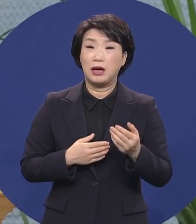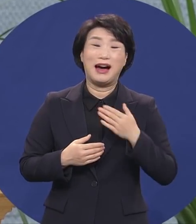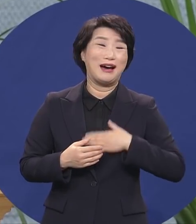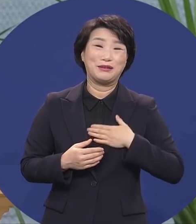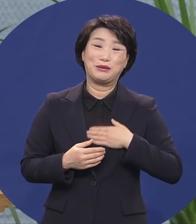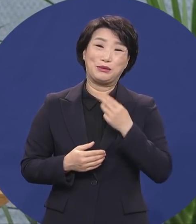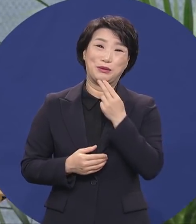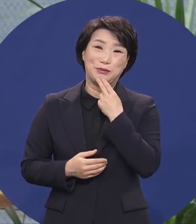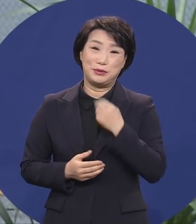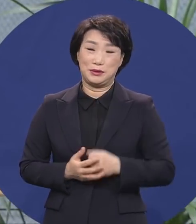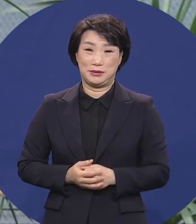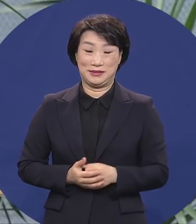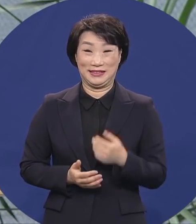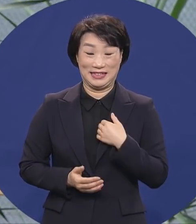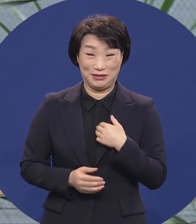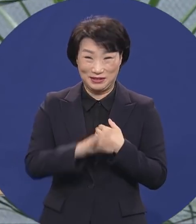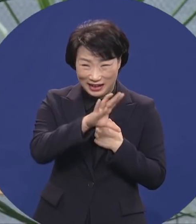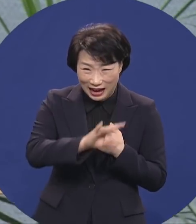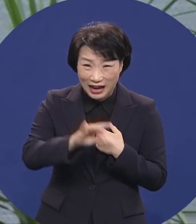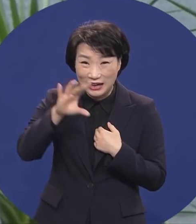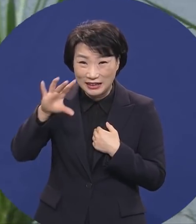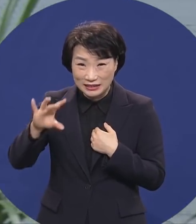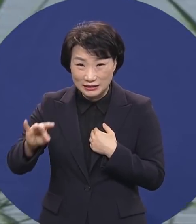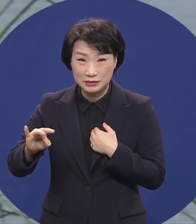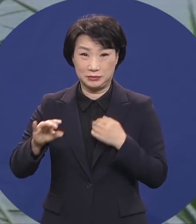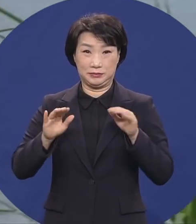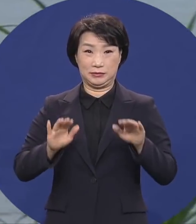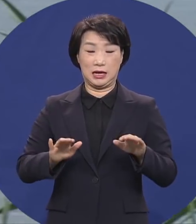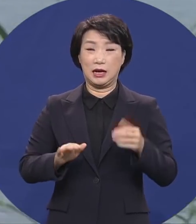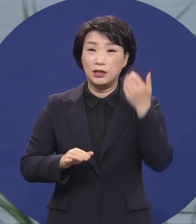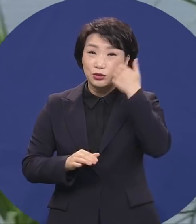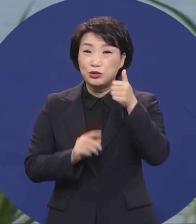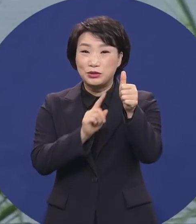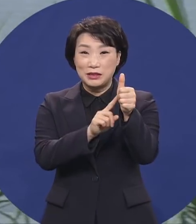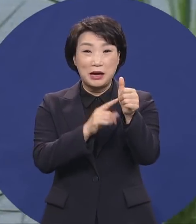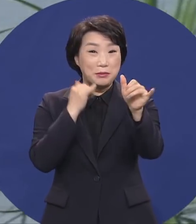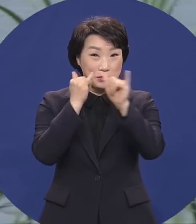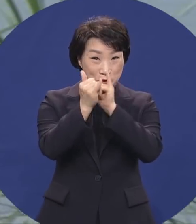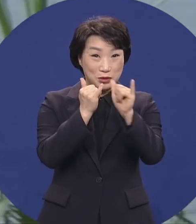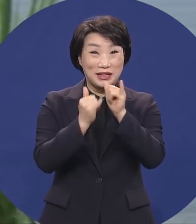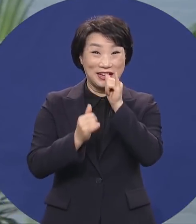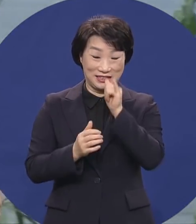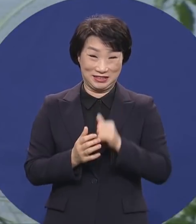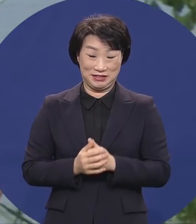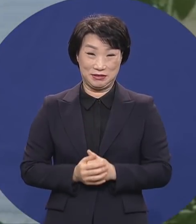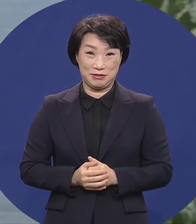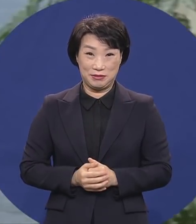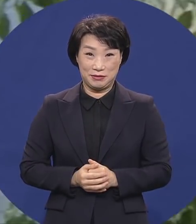못해요. 저도 가끔 어느 분과 전화를 하는데